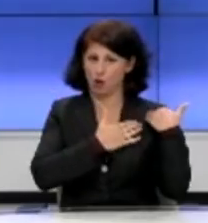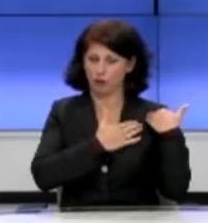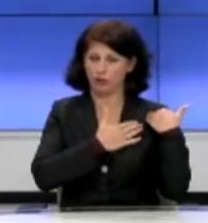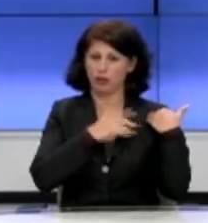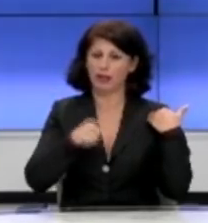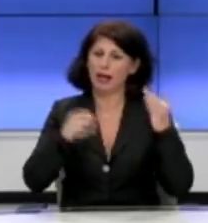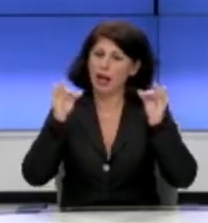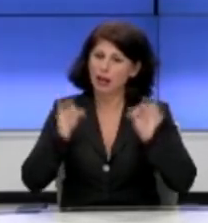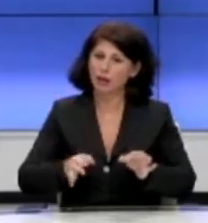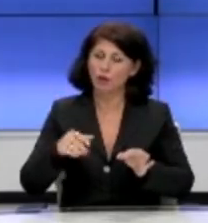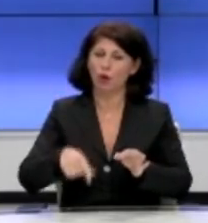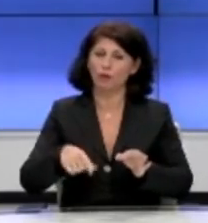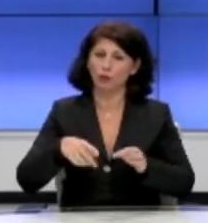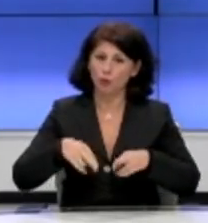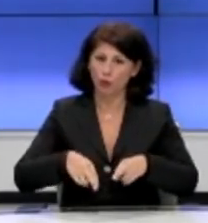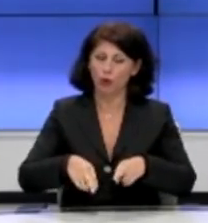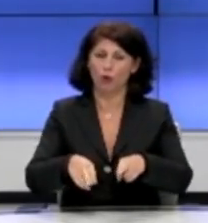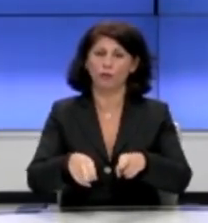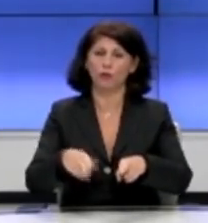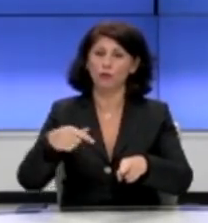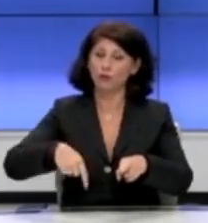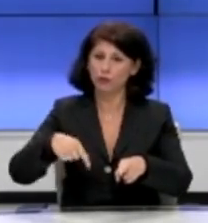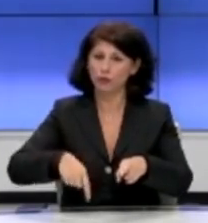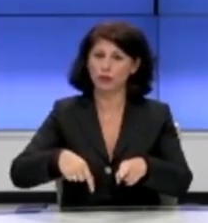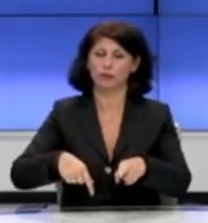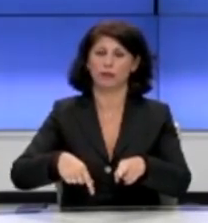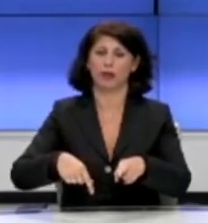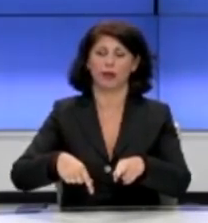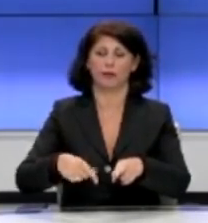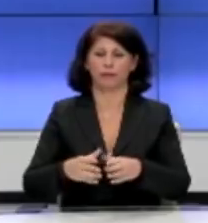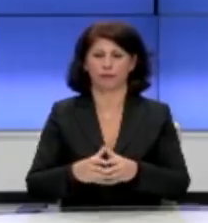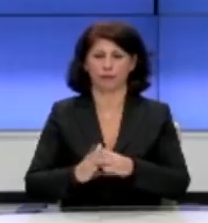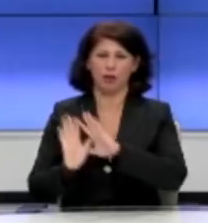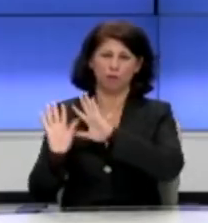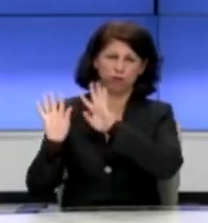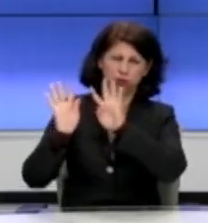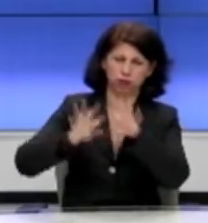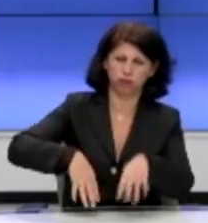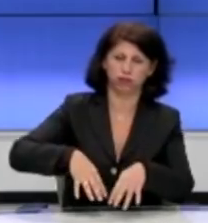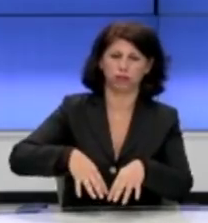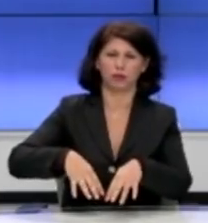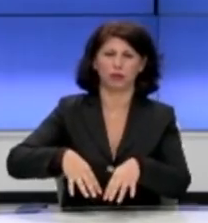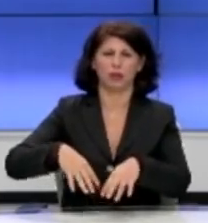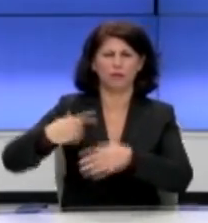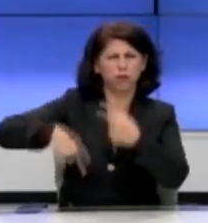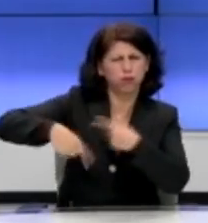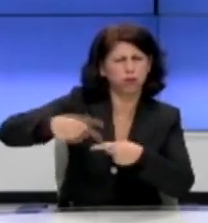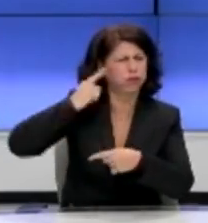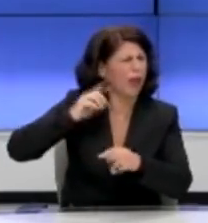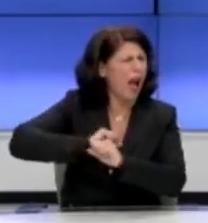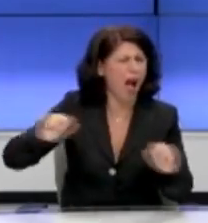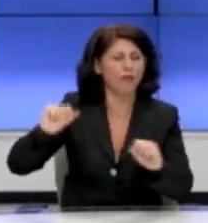είναι ακριβώς αυτός ο δρόμος που σήμερα καταραίει με πάταγο, με κρότο.